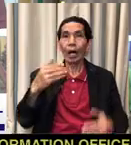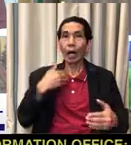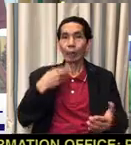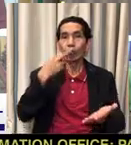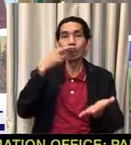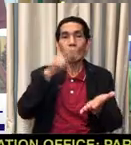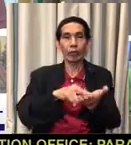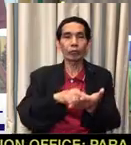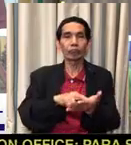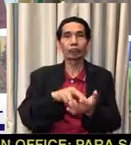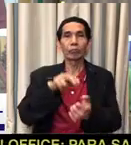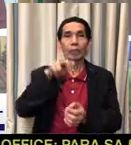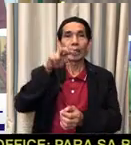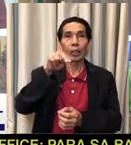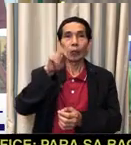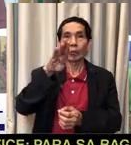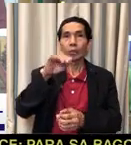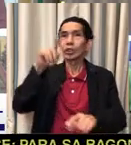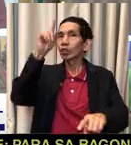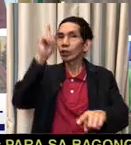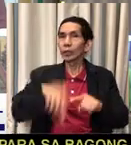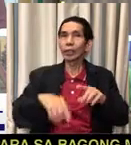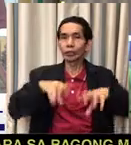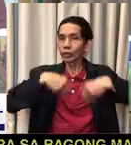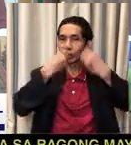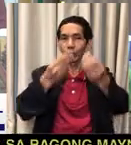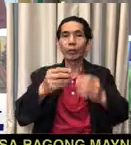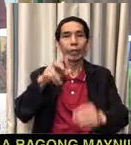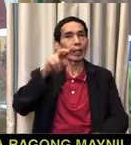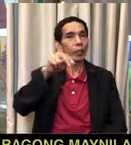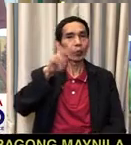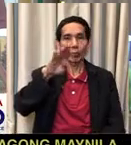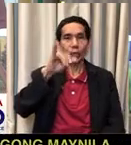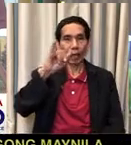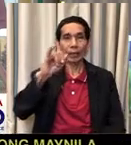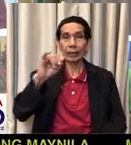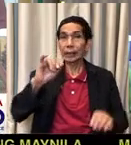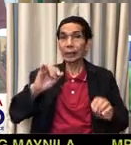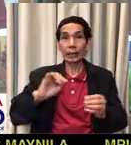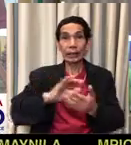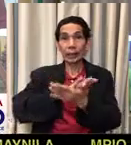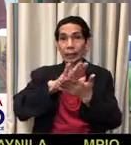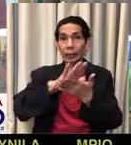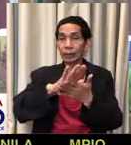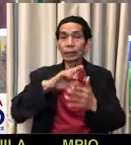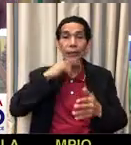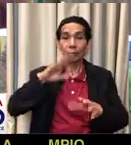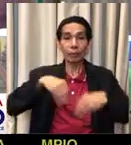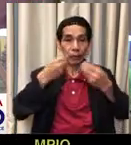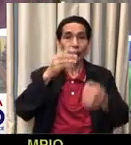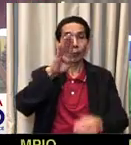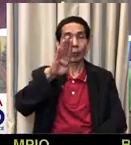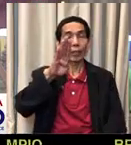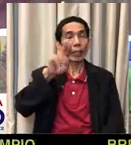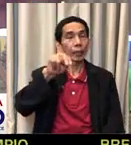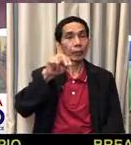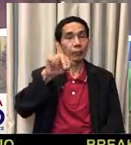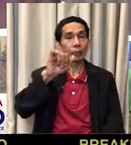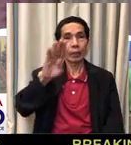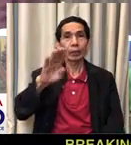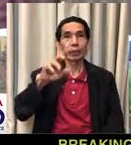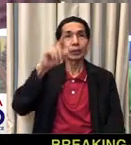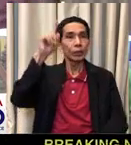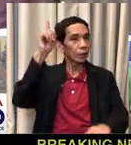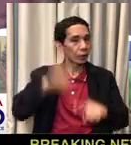record ka ngayon. Hindi ka mabibigyan ng NBI clearance. Pag hindi ka nabigyan ng NBI clearance, hindi